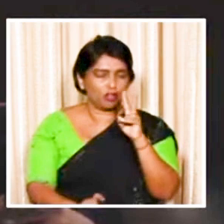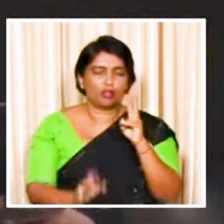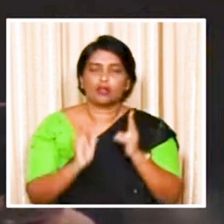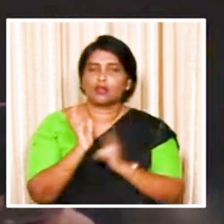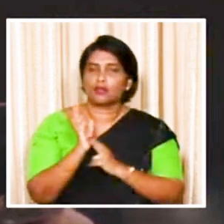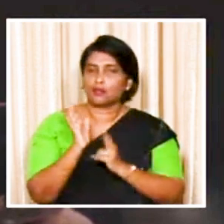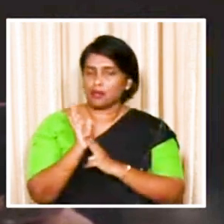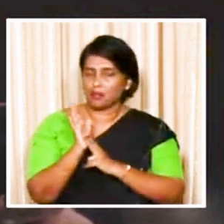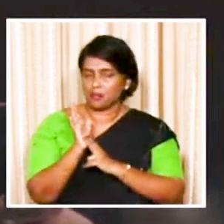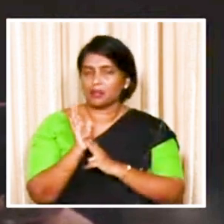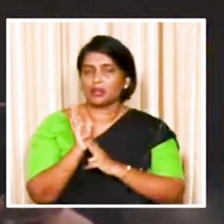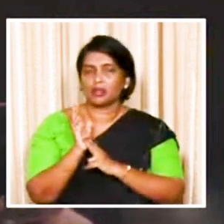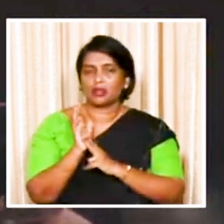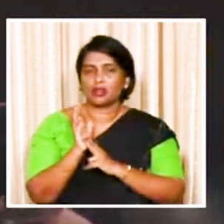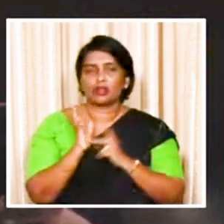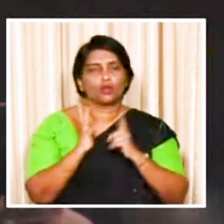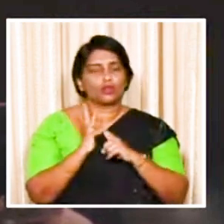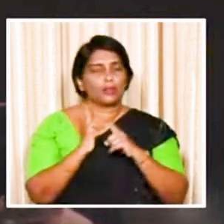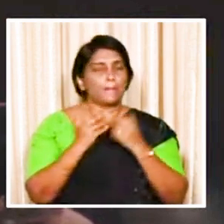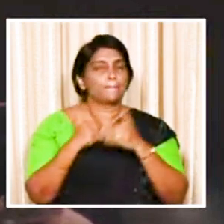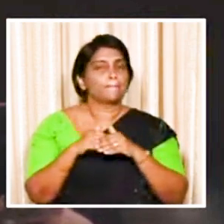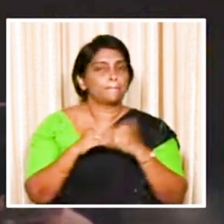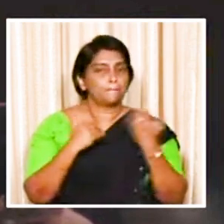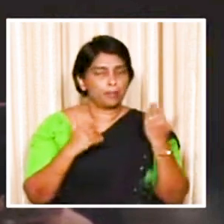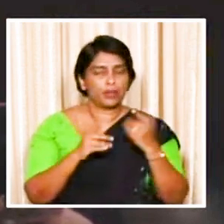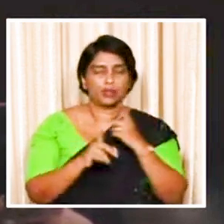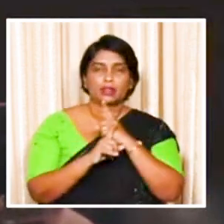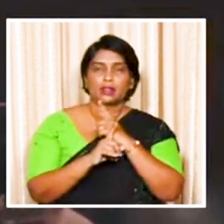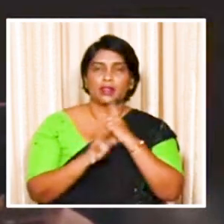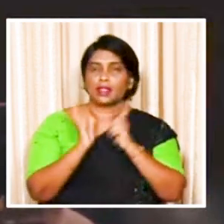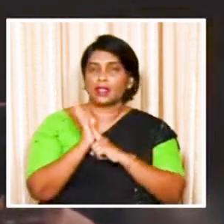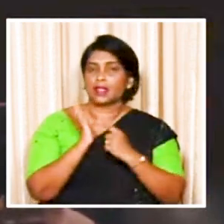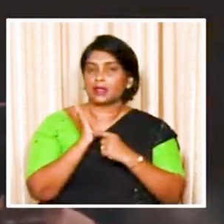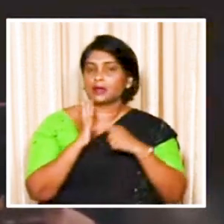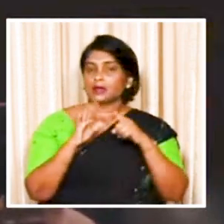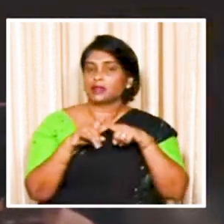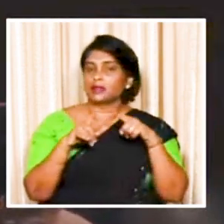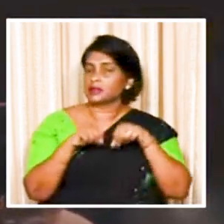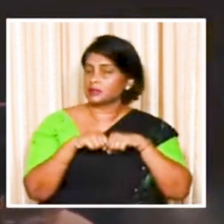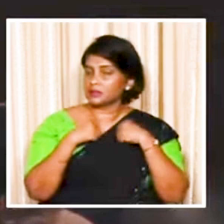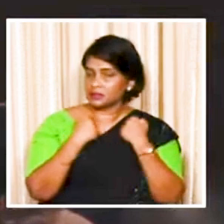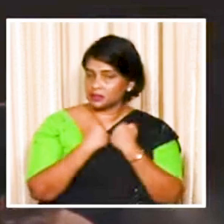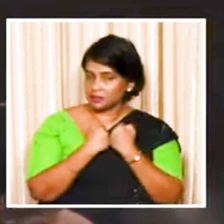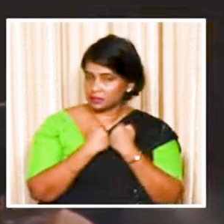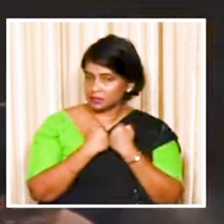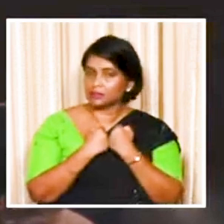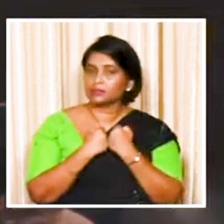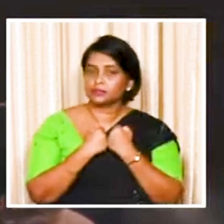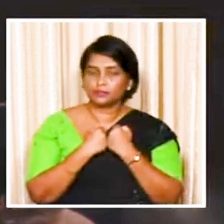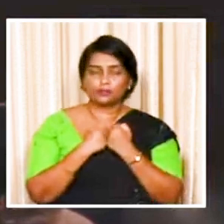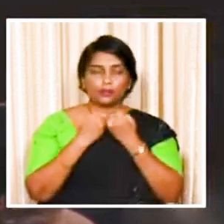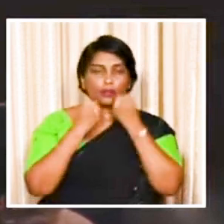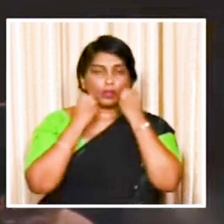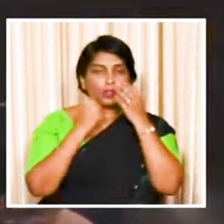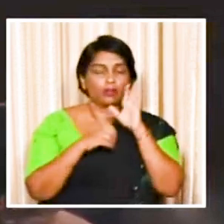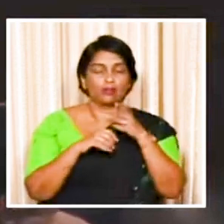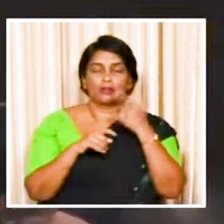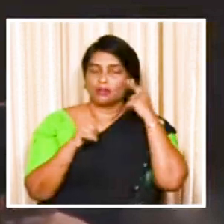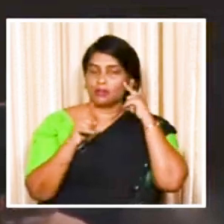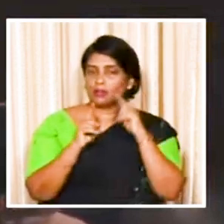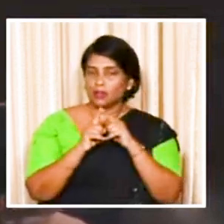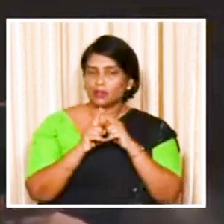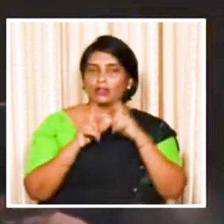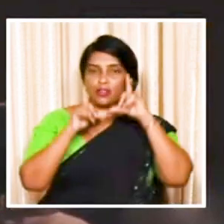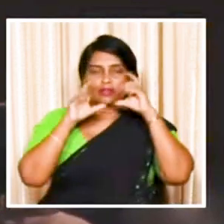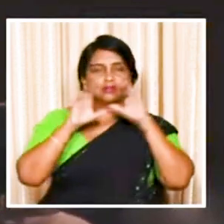பத்திரிகையில் தமிழீழ விடுதலை புலிகள் அமைப்பின் தலைவர் மேதகு வேண்ணா பிரபாகரன் அவர்களின் பிறந்தநாள் தொடர்பான செய்தியும் ஒளிப்படமும் வெளியாகி இருந்தது. தொடர்பிலும்